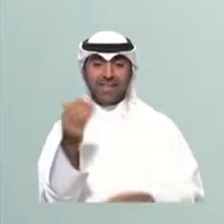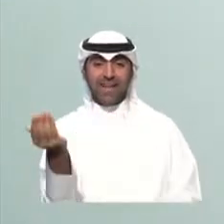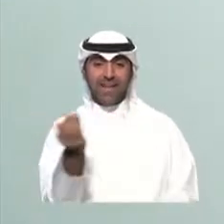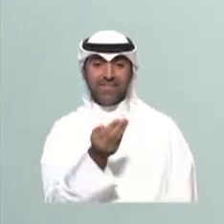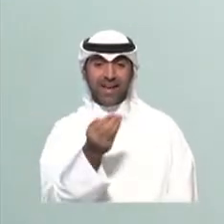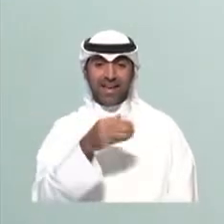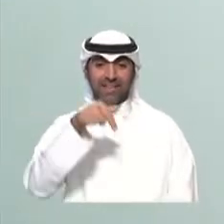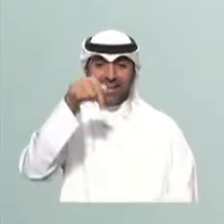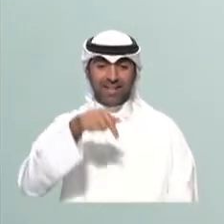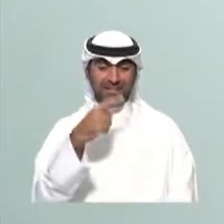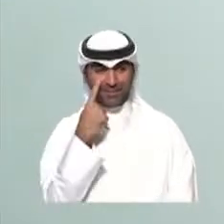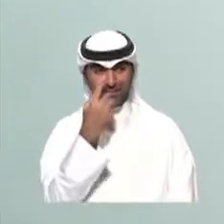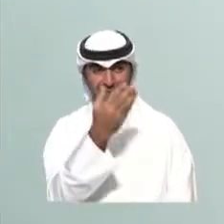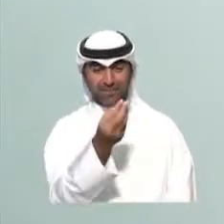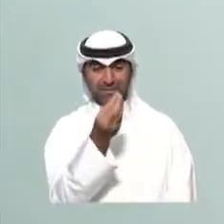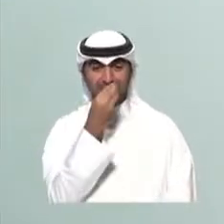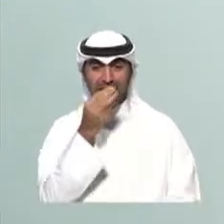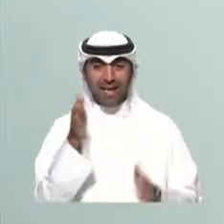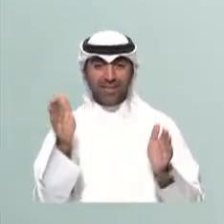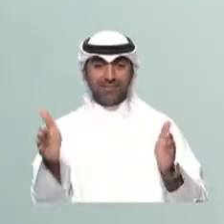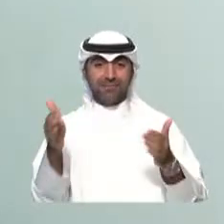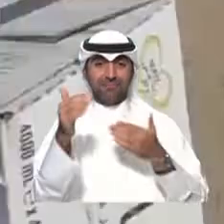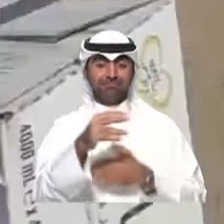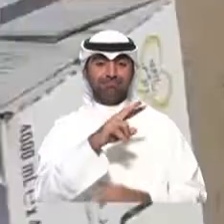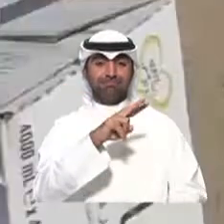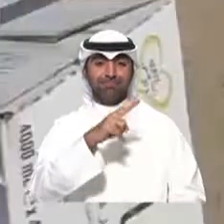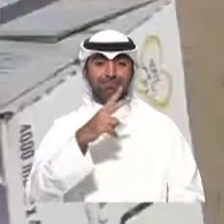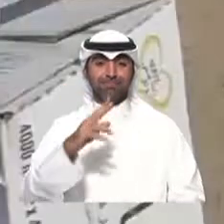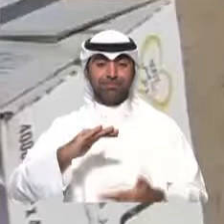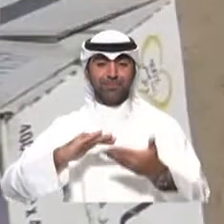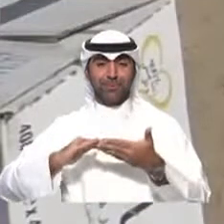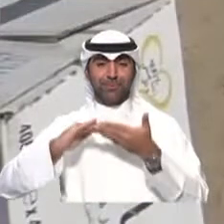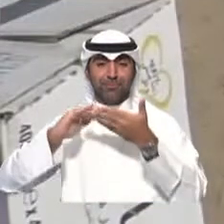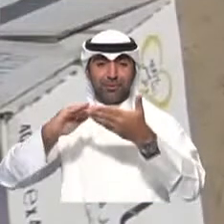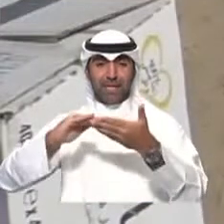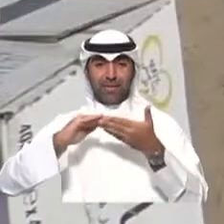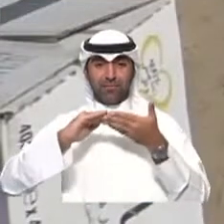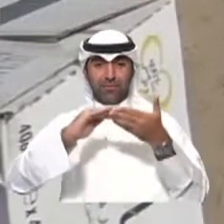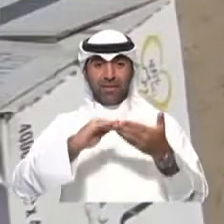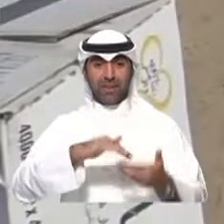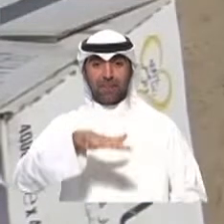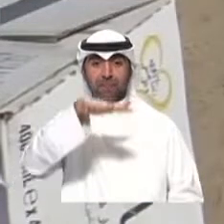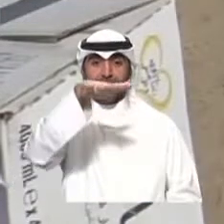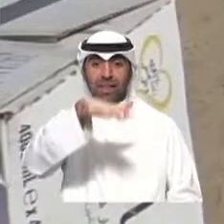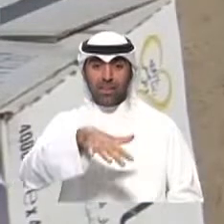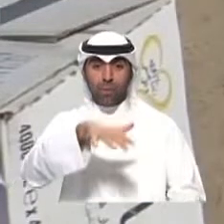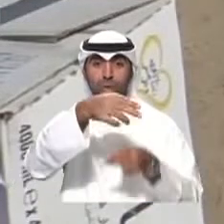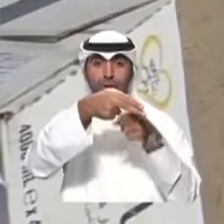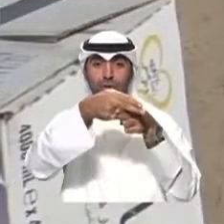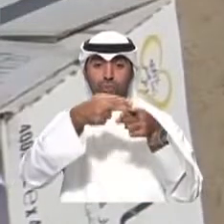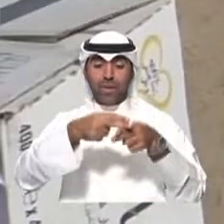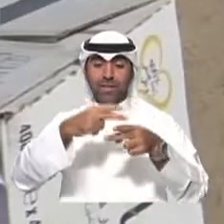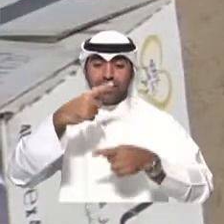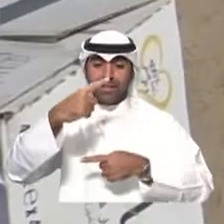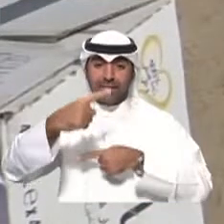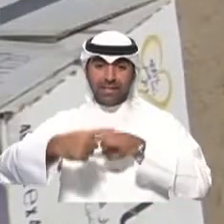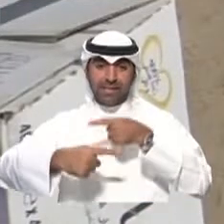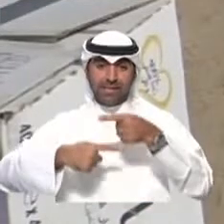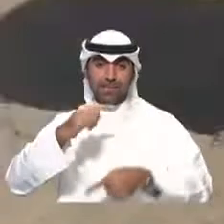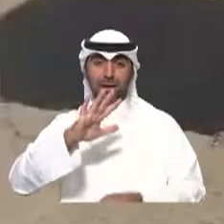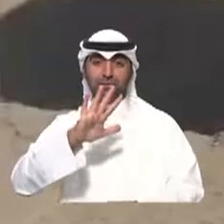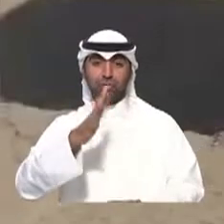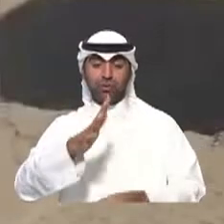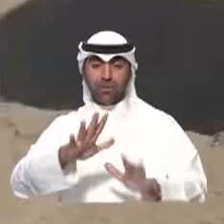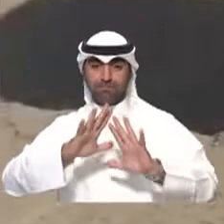والذي يستهدف الأسر النازحة الجديدة. مشاريع عدة تدشنها دولة الكويت على أكثر من